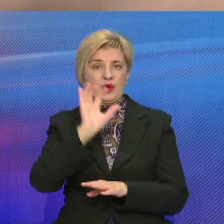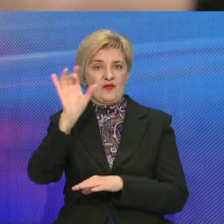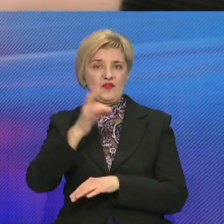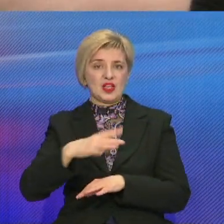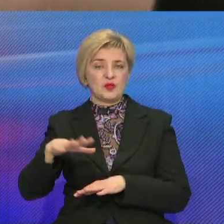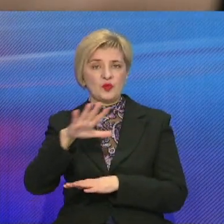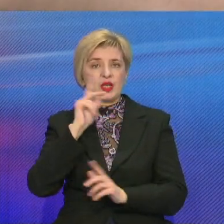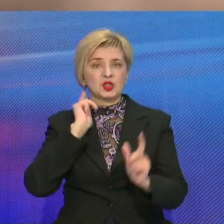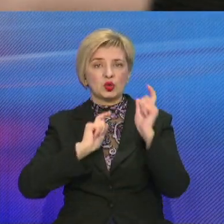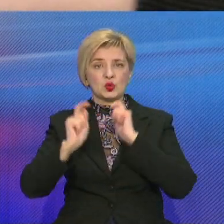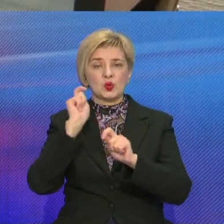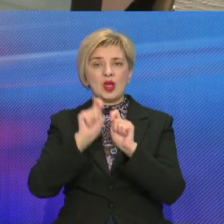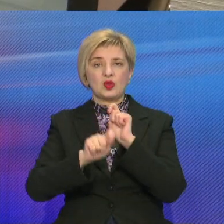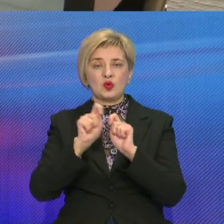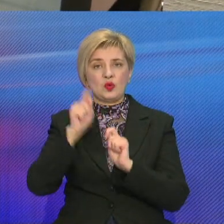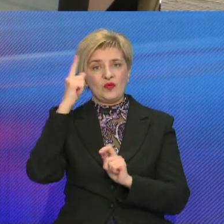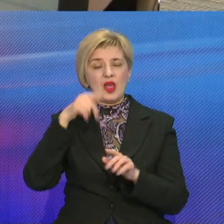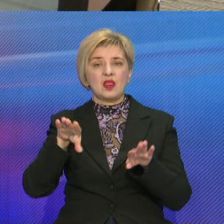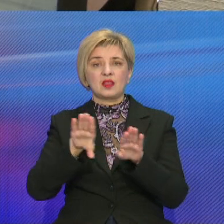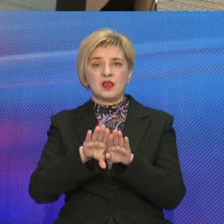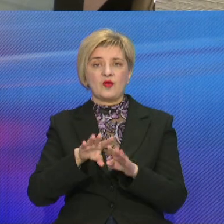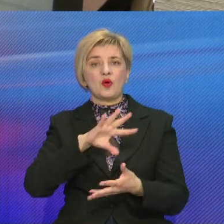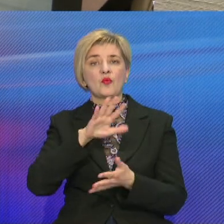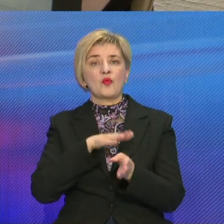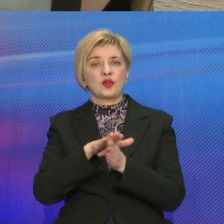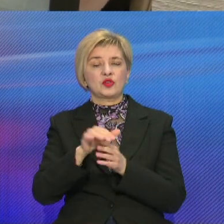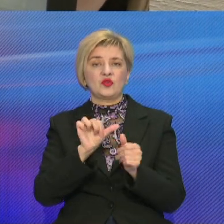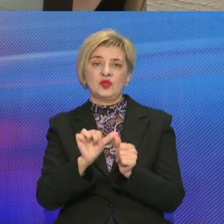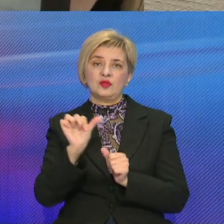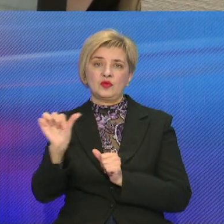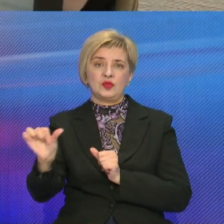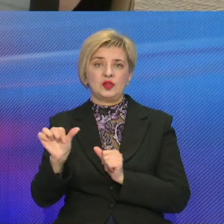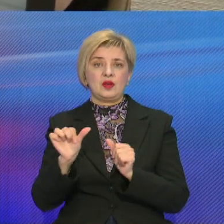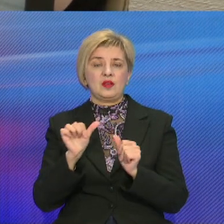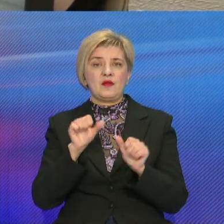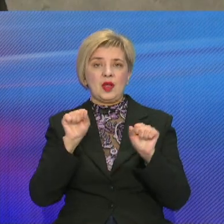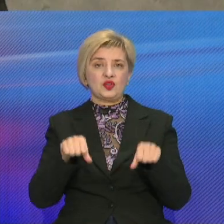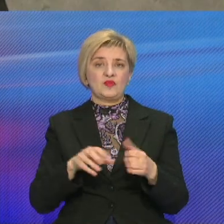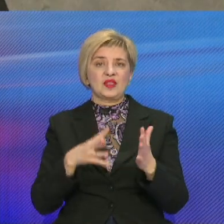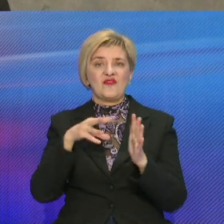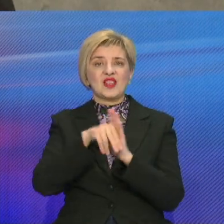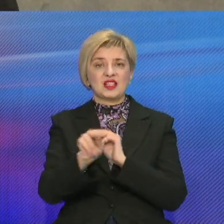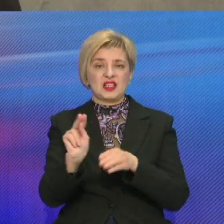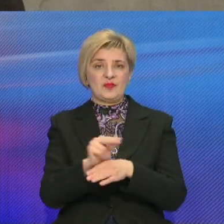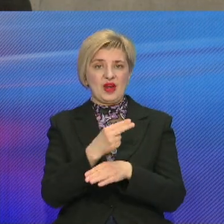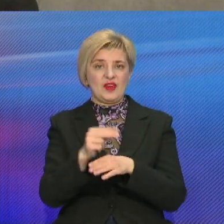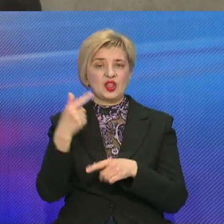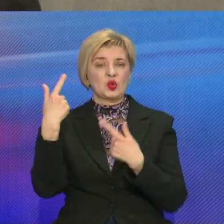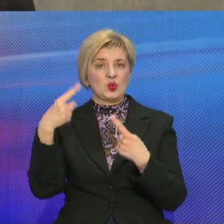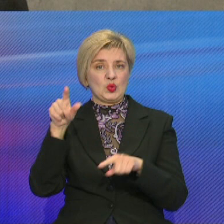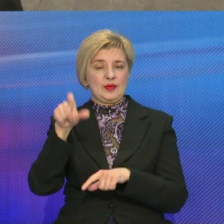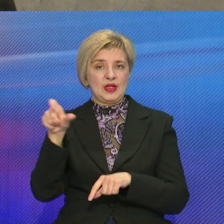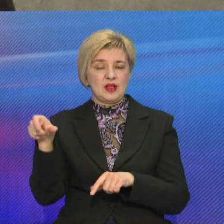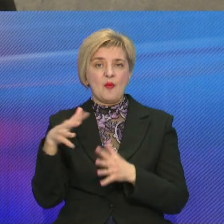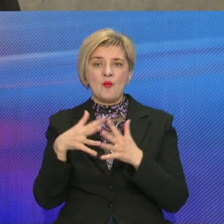ведов. Такий подход цалком выключает возможность унести правки третьими особами. Более 200 учащихся